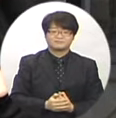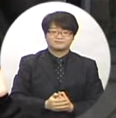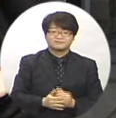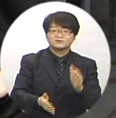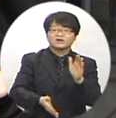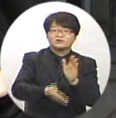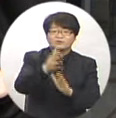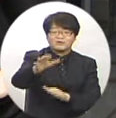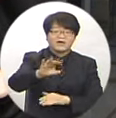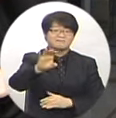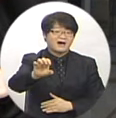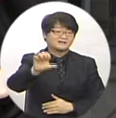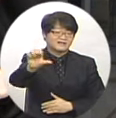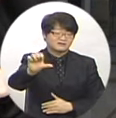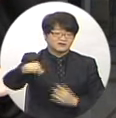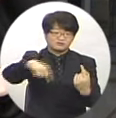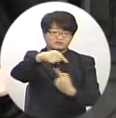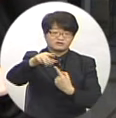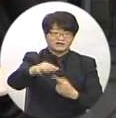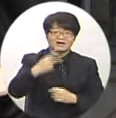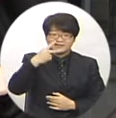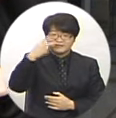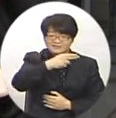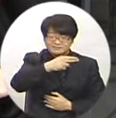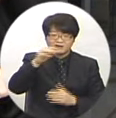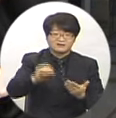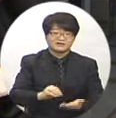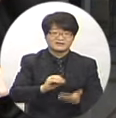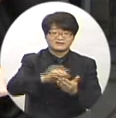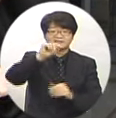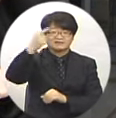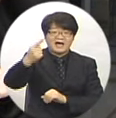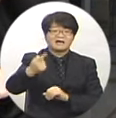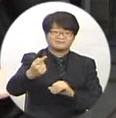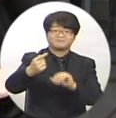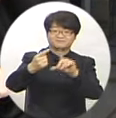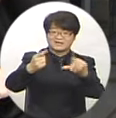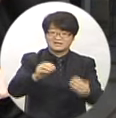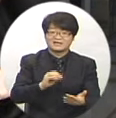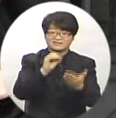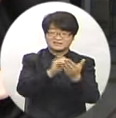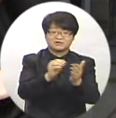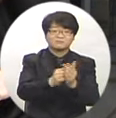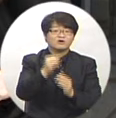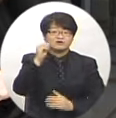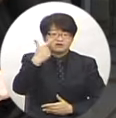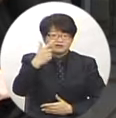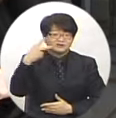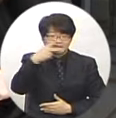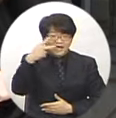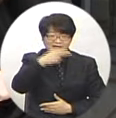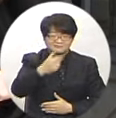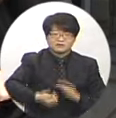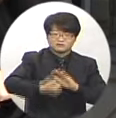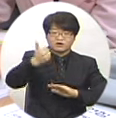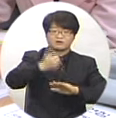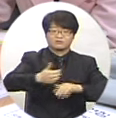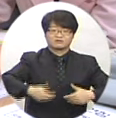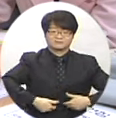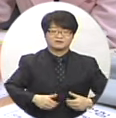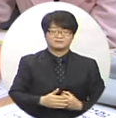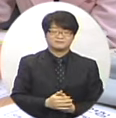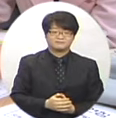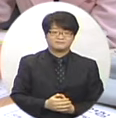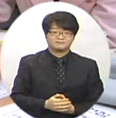도내 45개 보건소에서 운영하는 금연 클리닉에 다음 달까지 신청해서 6개월간 금연에 성공해야 합니다.